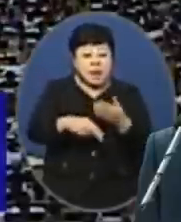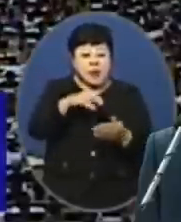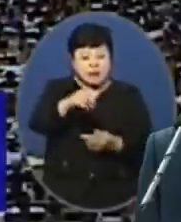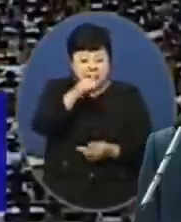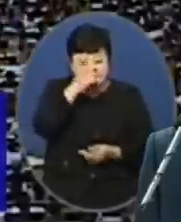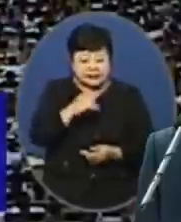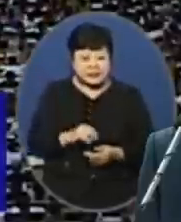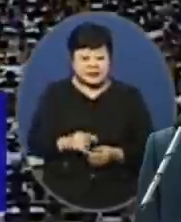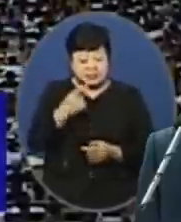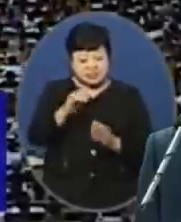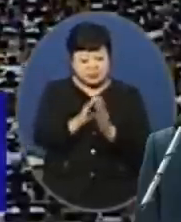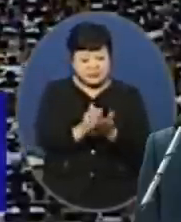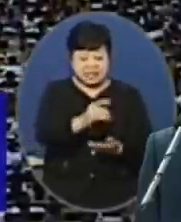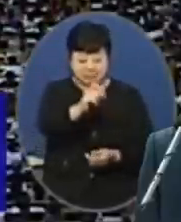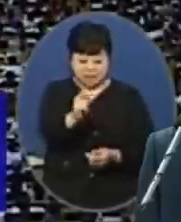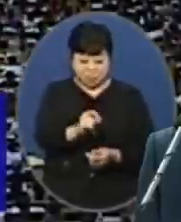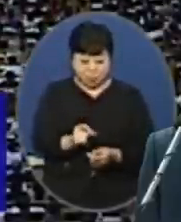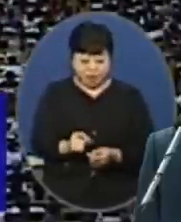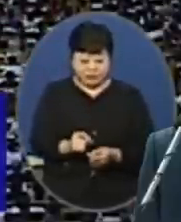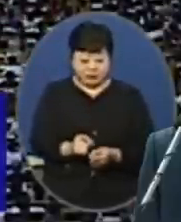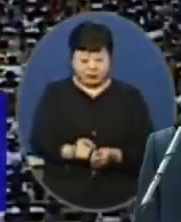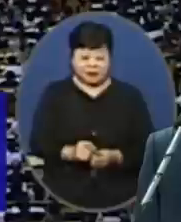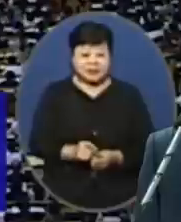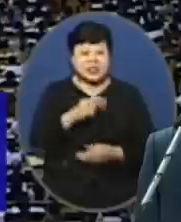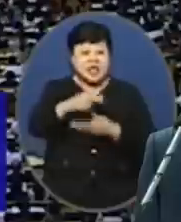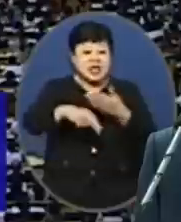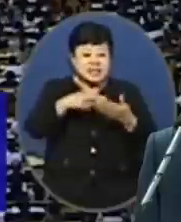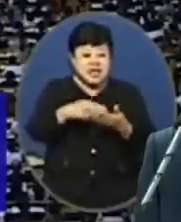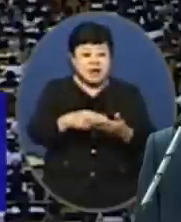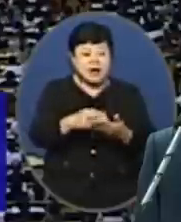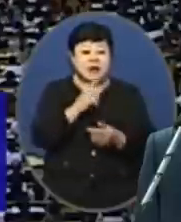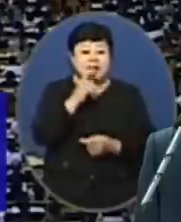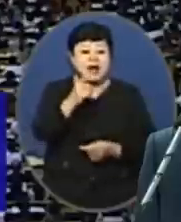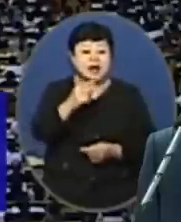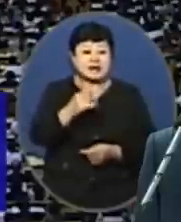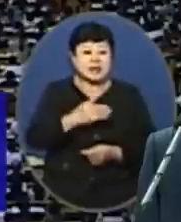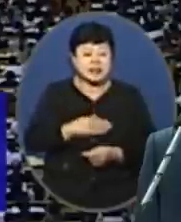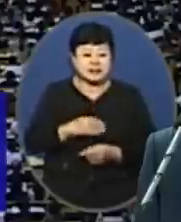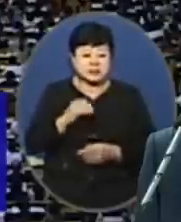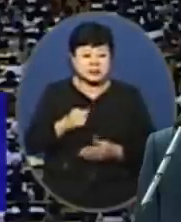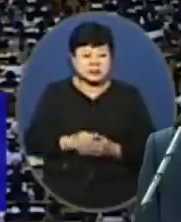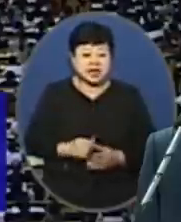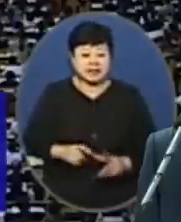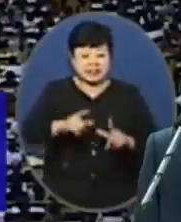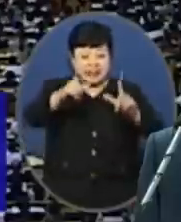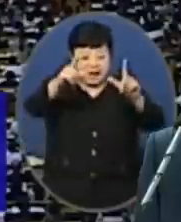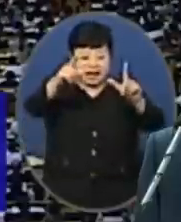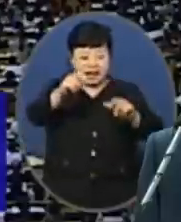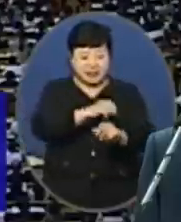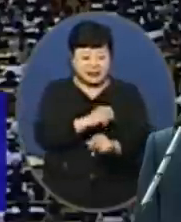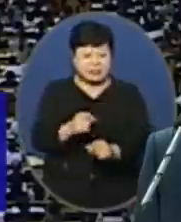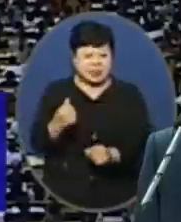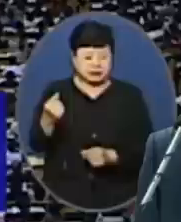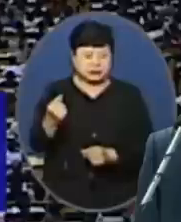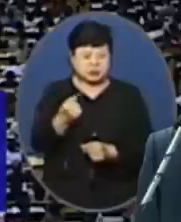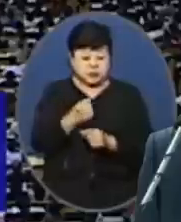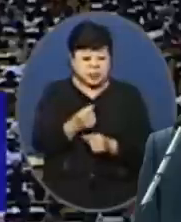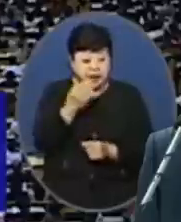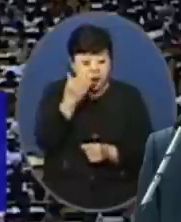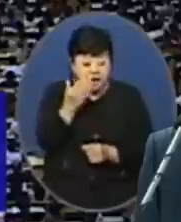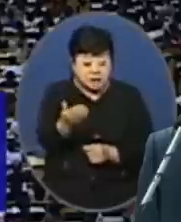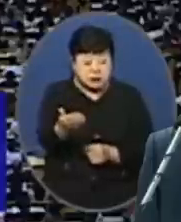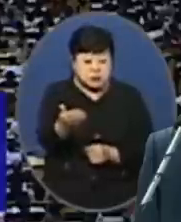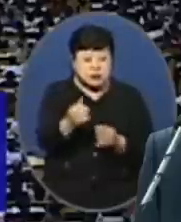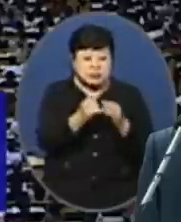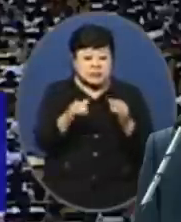있는 기념책에 기록하였느니라. 만군의 야훼가 이르노라. 나는 내가 정한 날에 그들을 나의 특별한 소유로 삼을 것이요